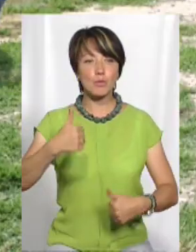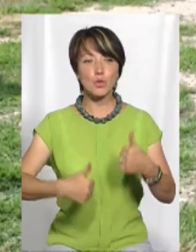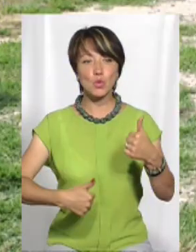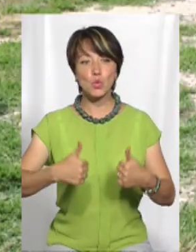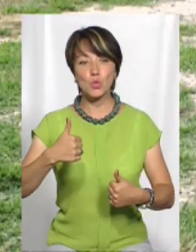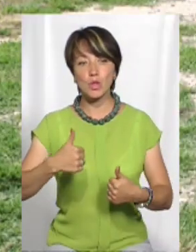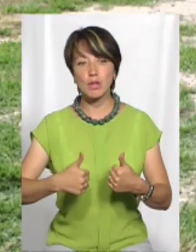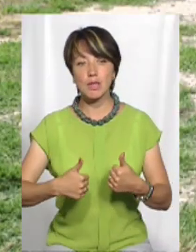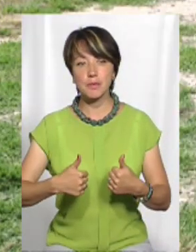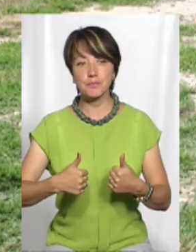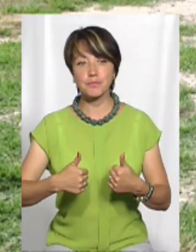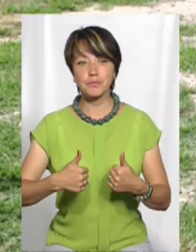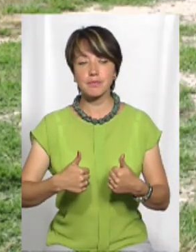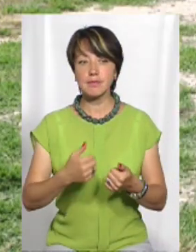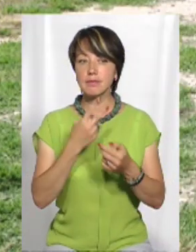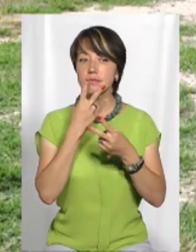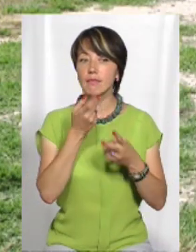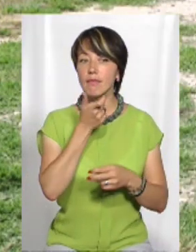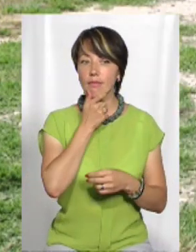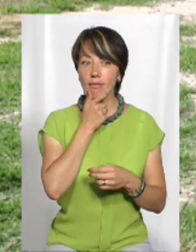турніри дуже видовищні.